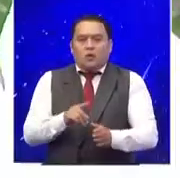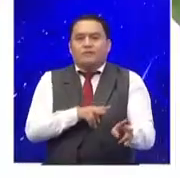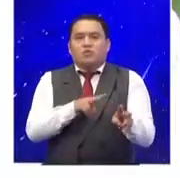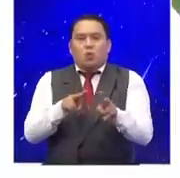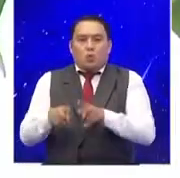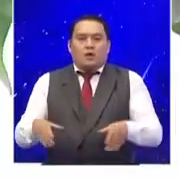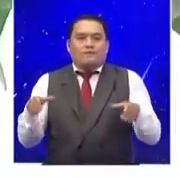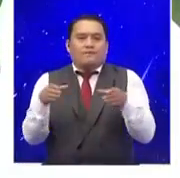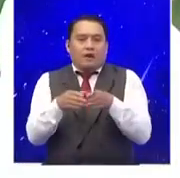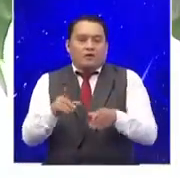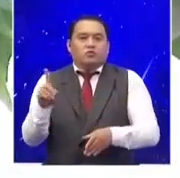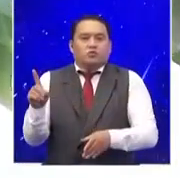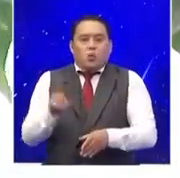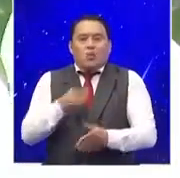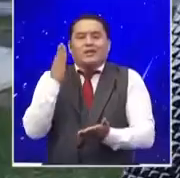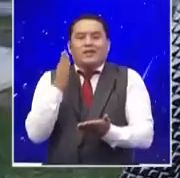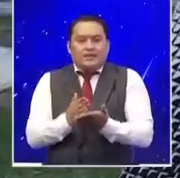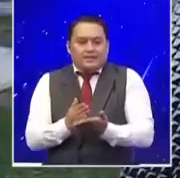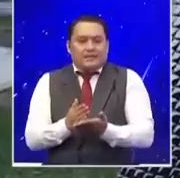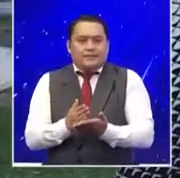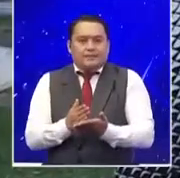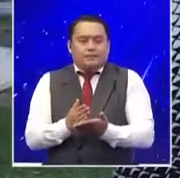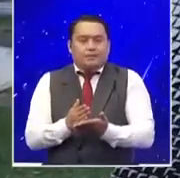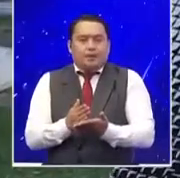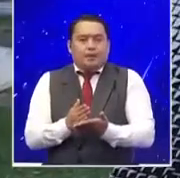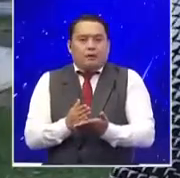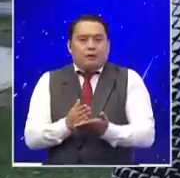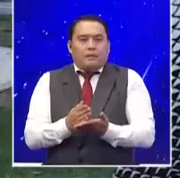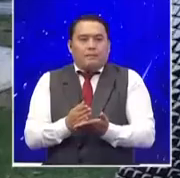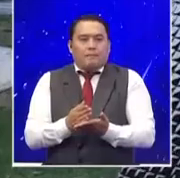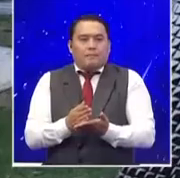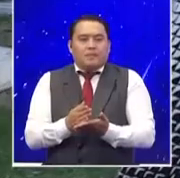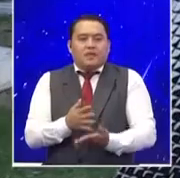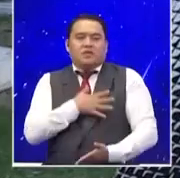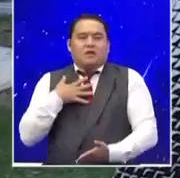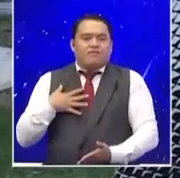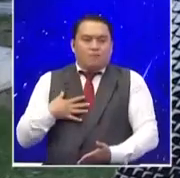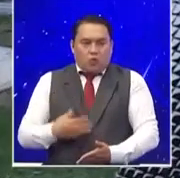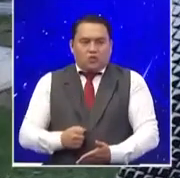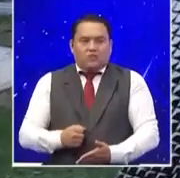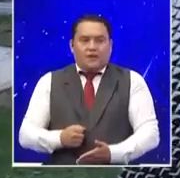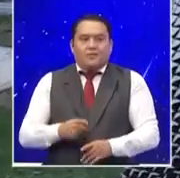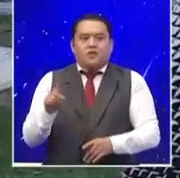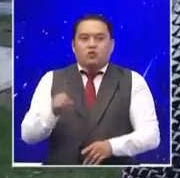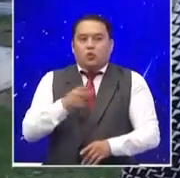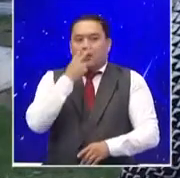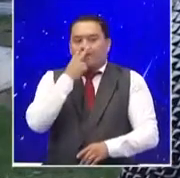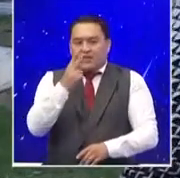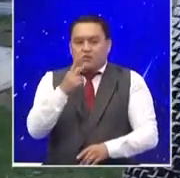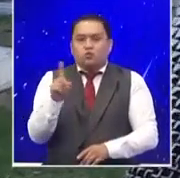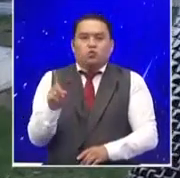машины. Безусловно, есть еще отголоски вот этого недовольства, но тем не менее я вижу,